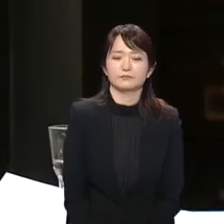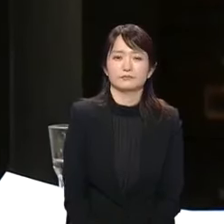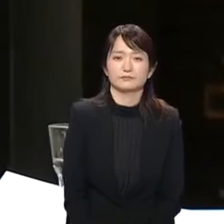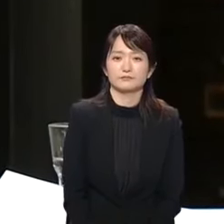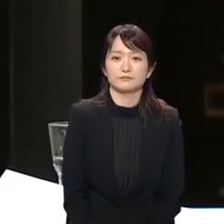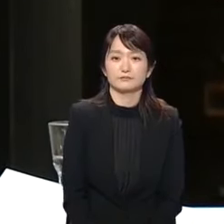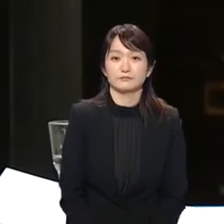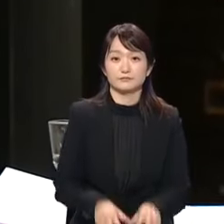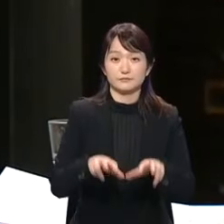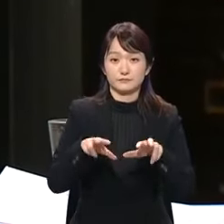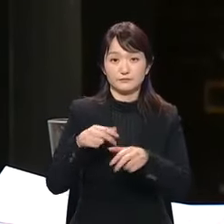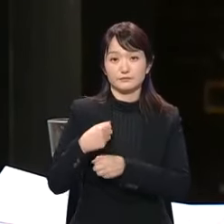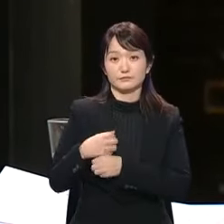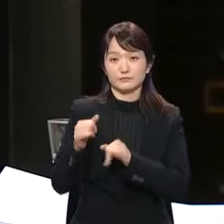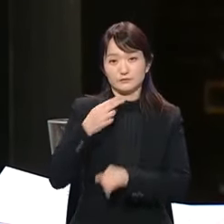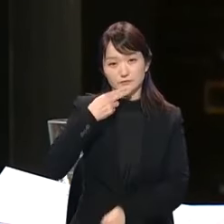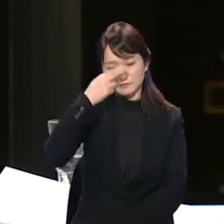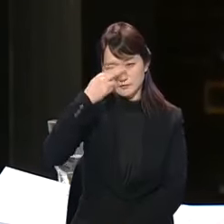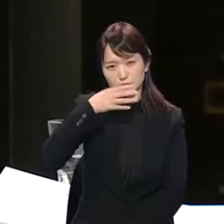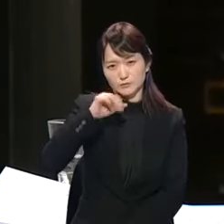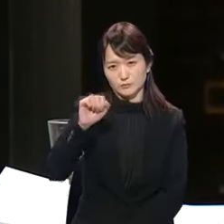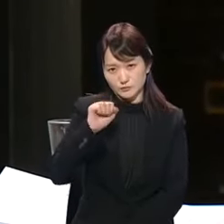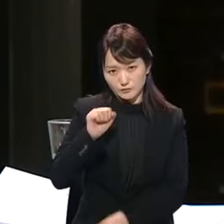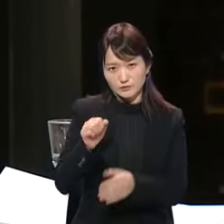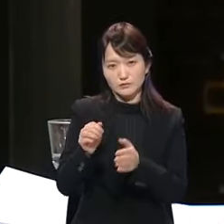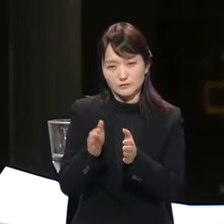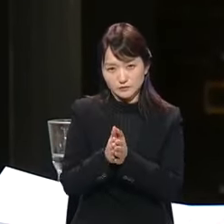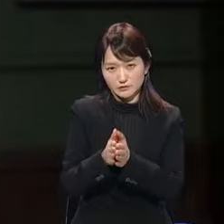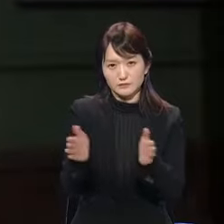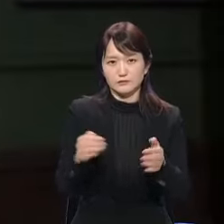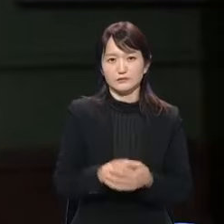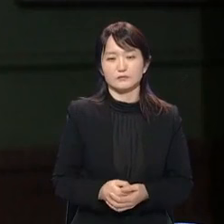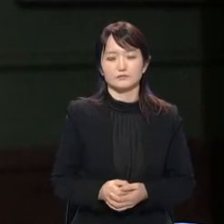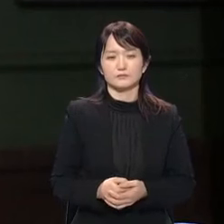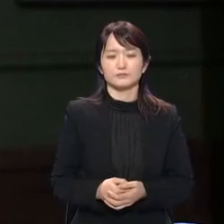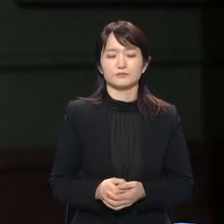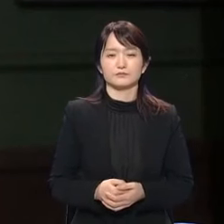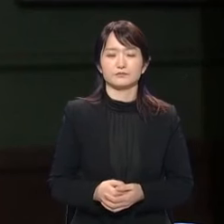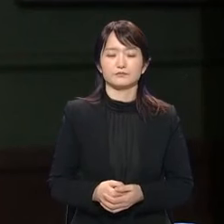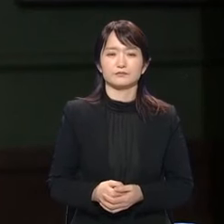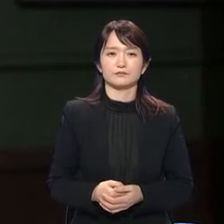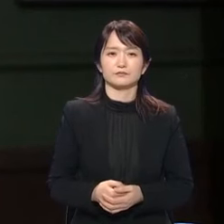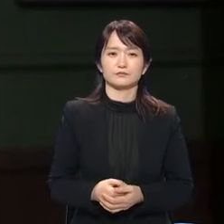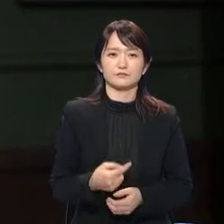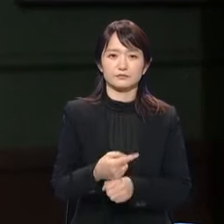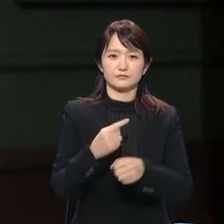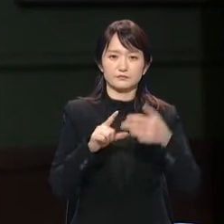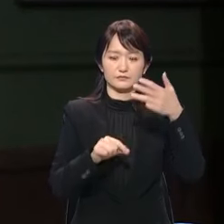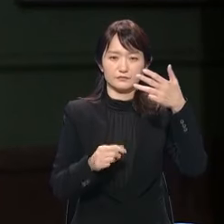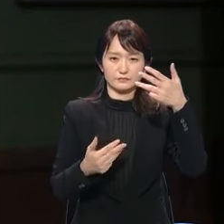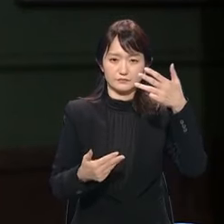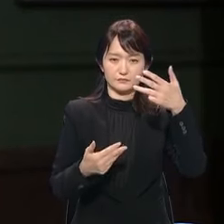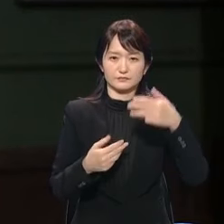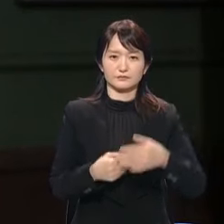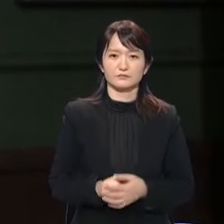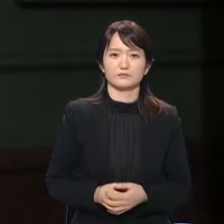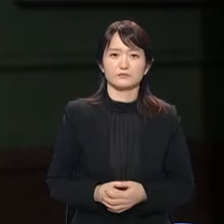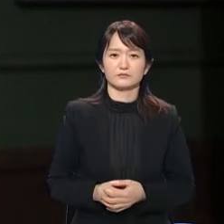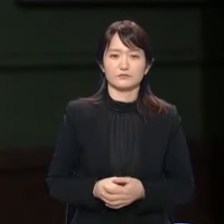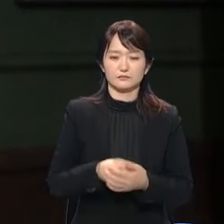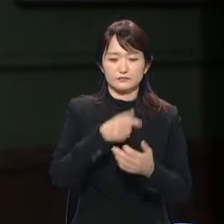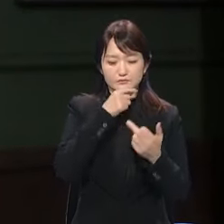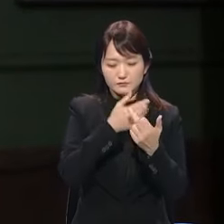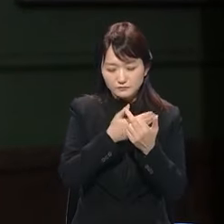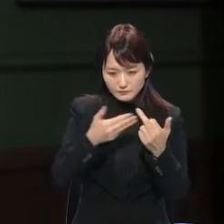자 현지 군인이 음주 운전을 하면서 시작된 사건입니다네 지난해 8월 밤에이 사고가 났는데 강원도 한 부대 소속에 군인